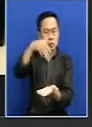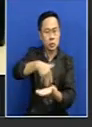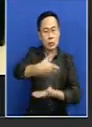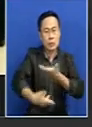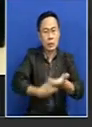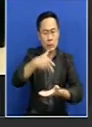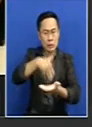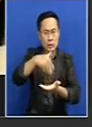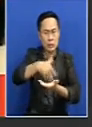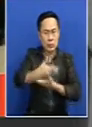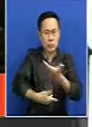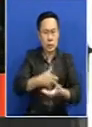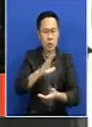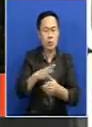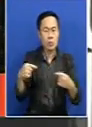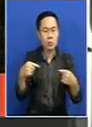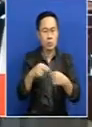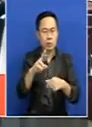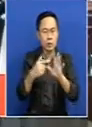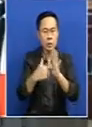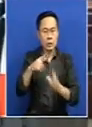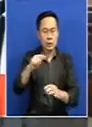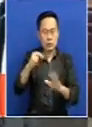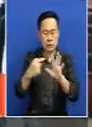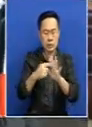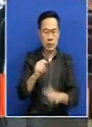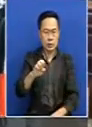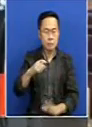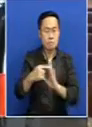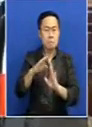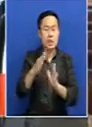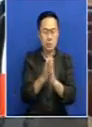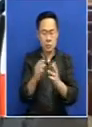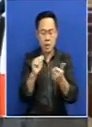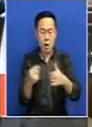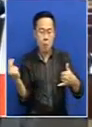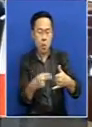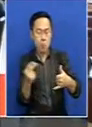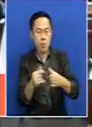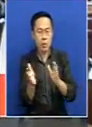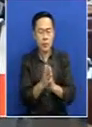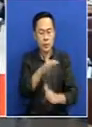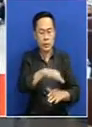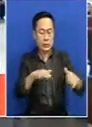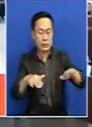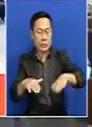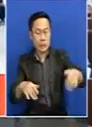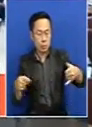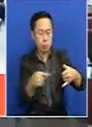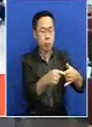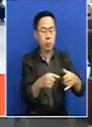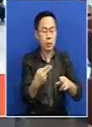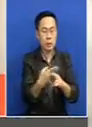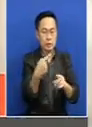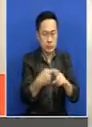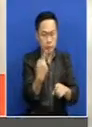างสรรพสินค้ารัตนาธิเบศรค่ะก็เลยส่งผลทำให้กระสุนนี้พลาดไปถูกเด็กได้รับบาดเจ็บอีก1รายด้วยท